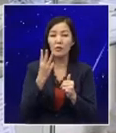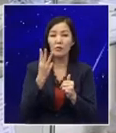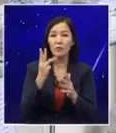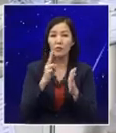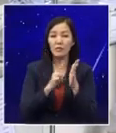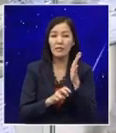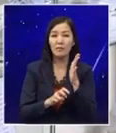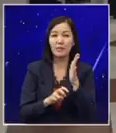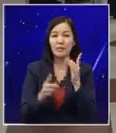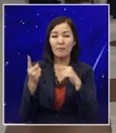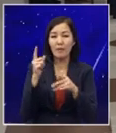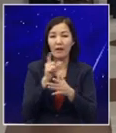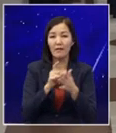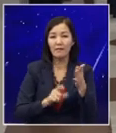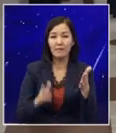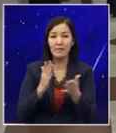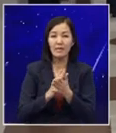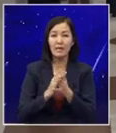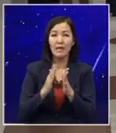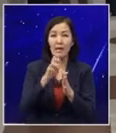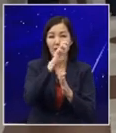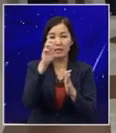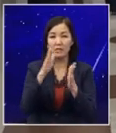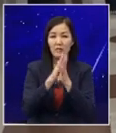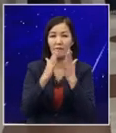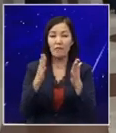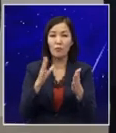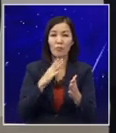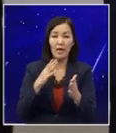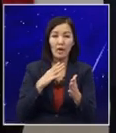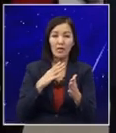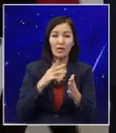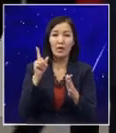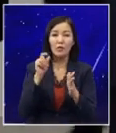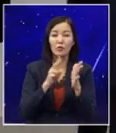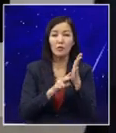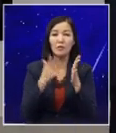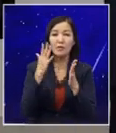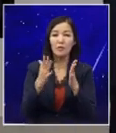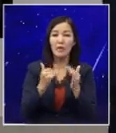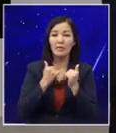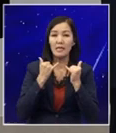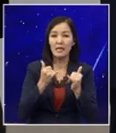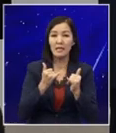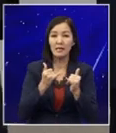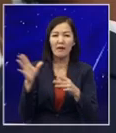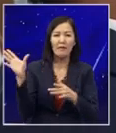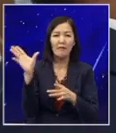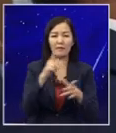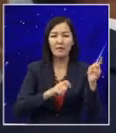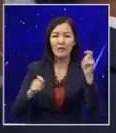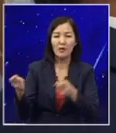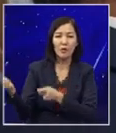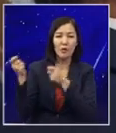370 тысяч произведений. В этом году книжный фонд библиотеки стал богаче. В честь 175-летия Абая из всех регионов республики сюда